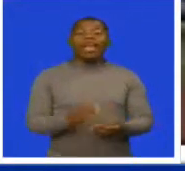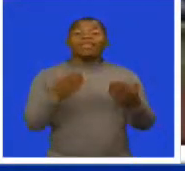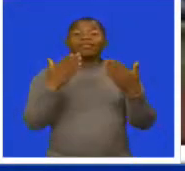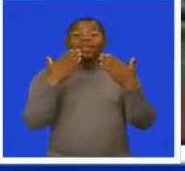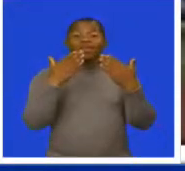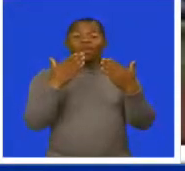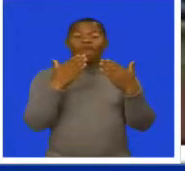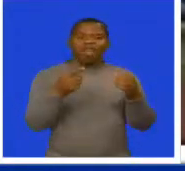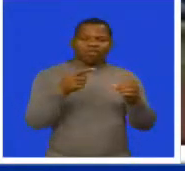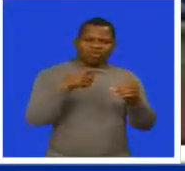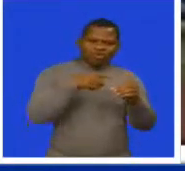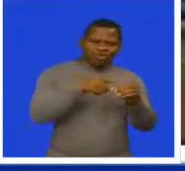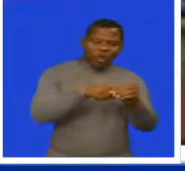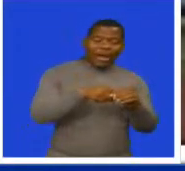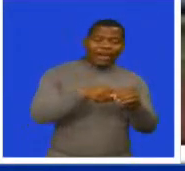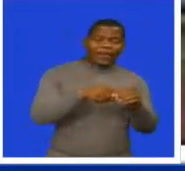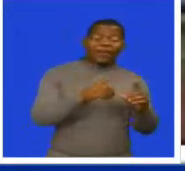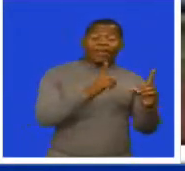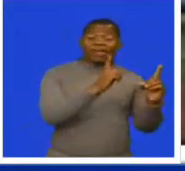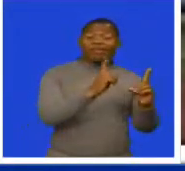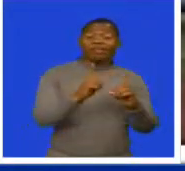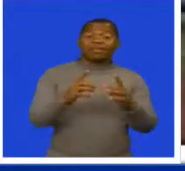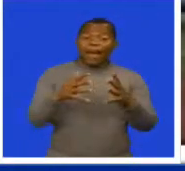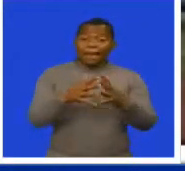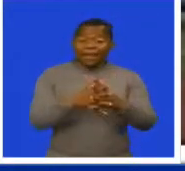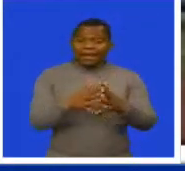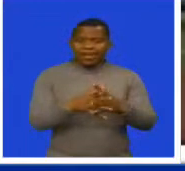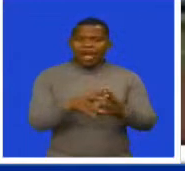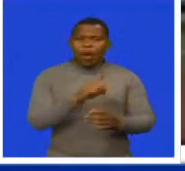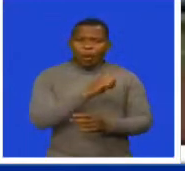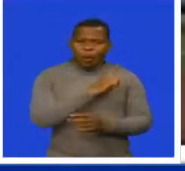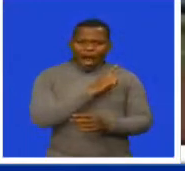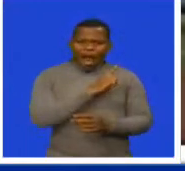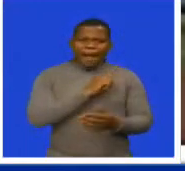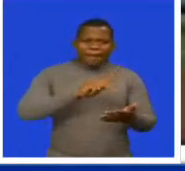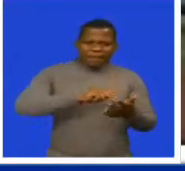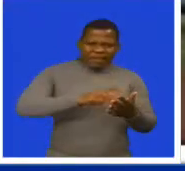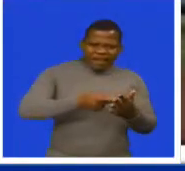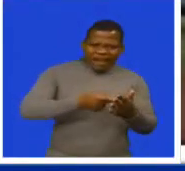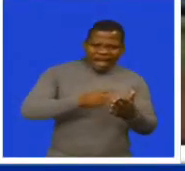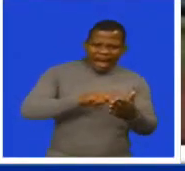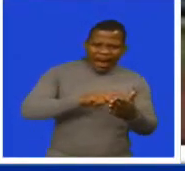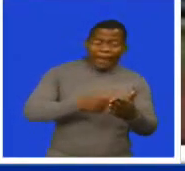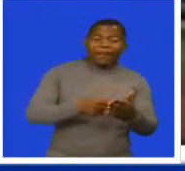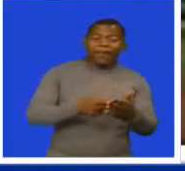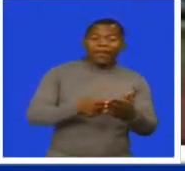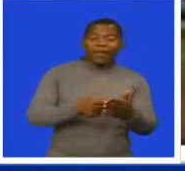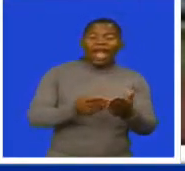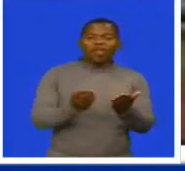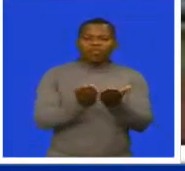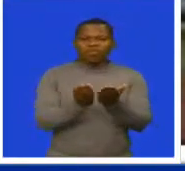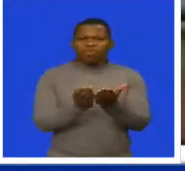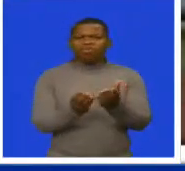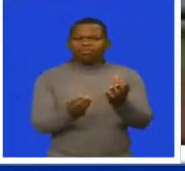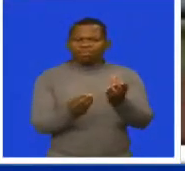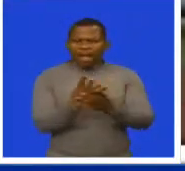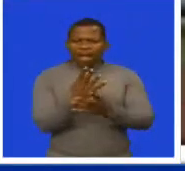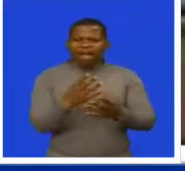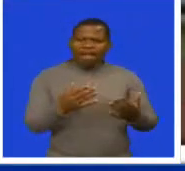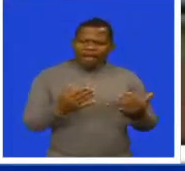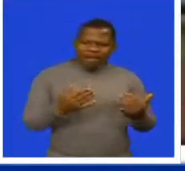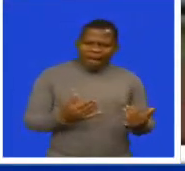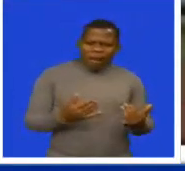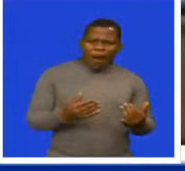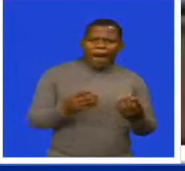kulungiselela lokuvula kwetikolo ngoba already bese sinawo lama challenges. Njenganyalo nje siyabhajetha send ama development